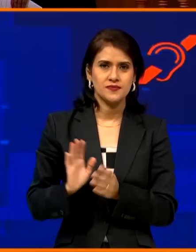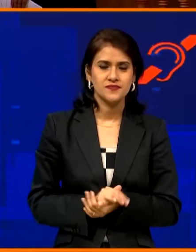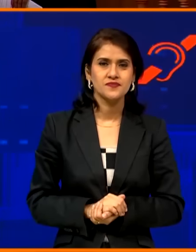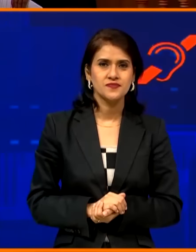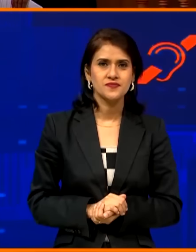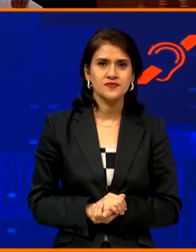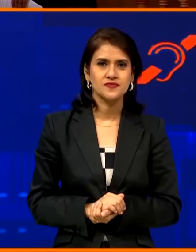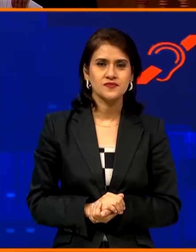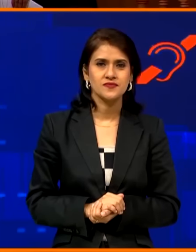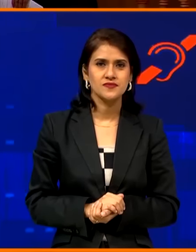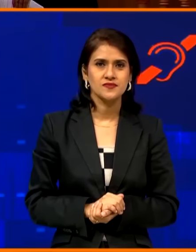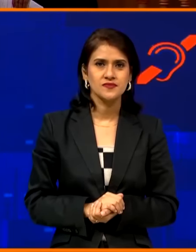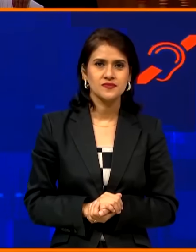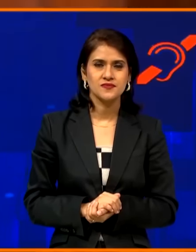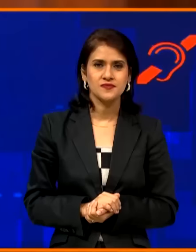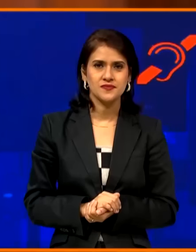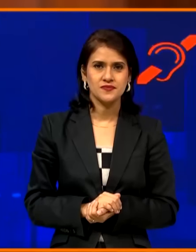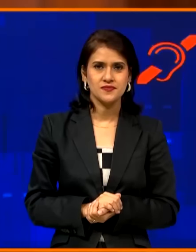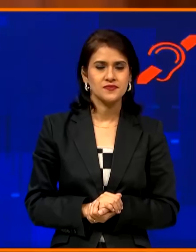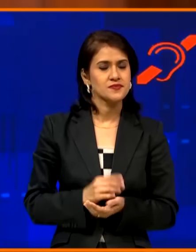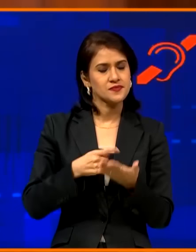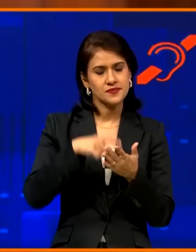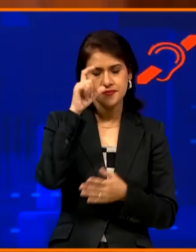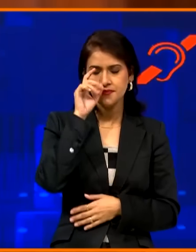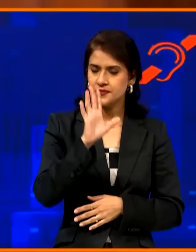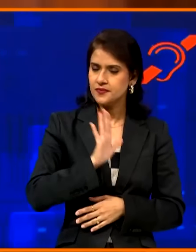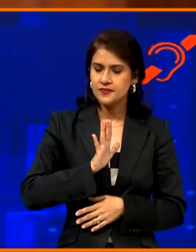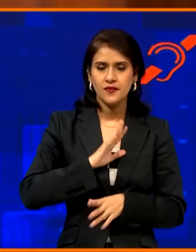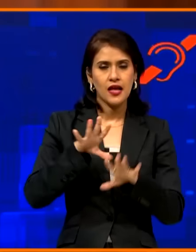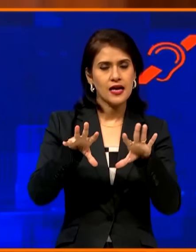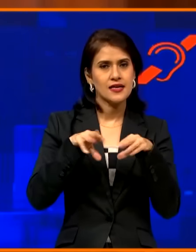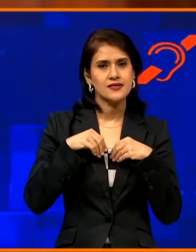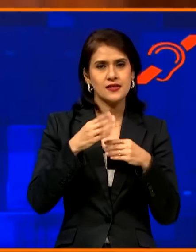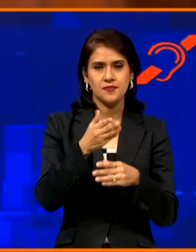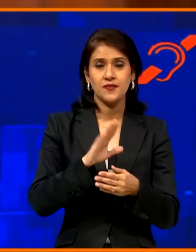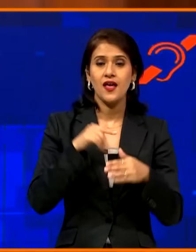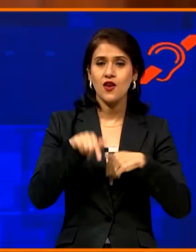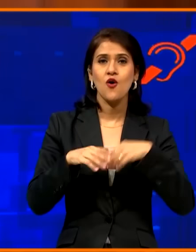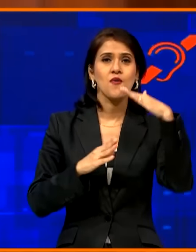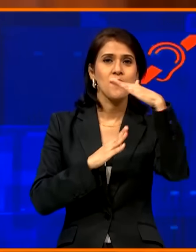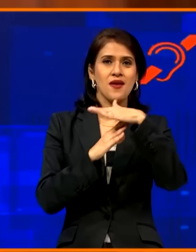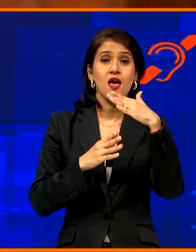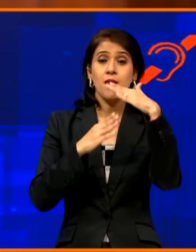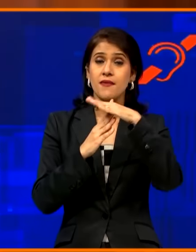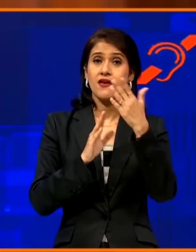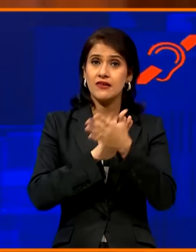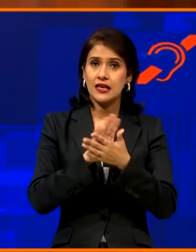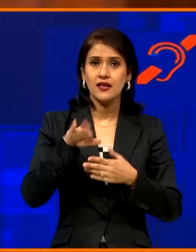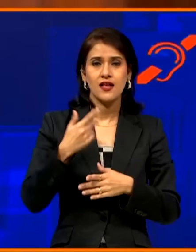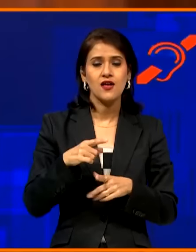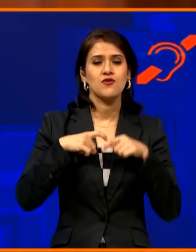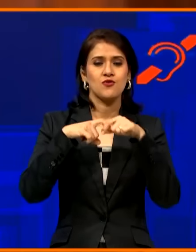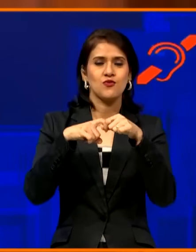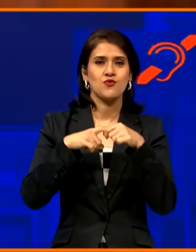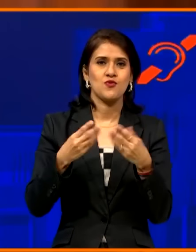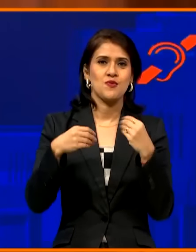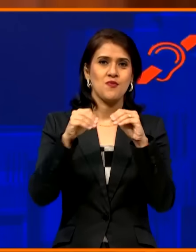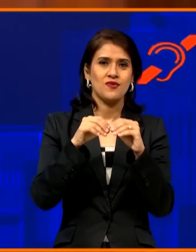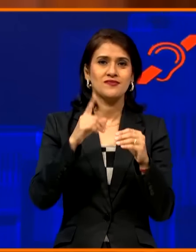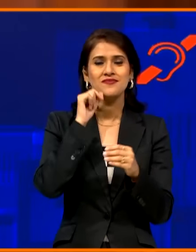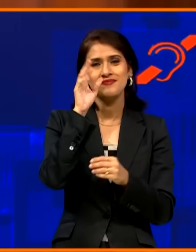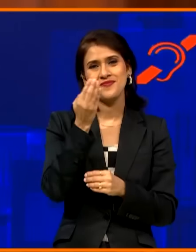बात को बस मैं इसी हद तक रखना चाहता हूं ठीक है मैं आपके सेंटीमेंट के शुक्रिया एक ब्रेक के रुकेंगे और ब्रेक के बाद मौलाना महमूद मदनी पर इजम